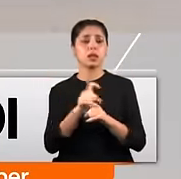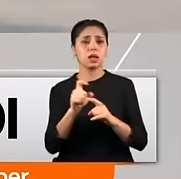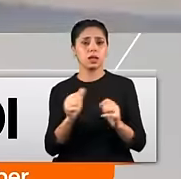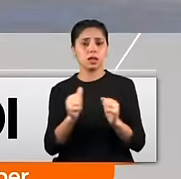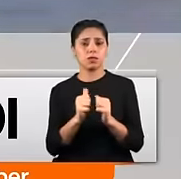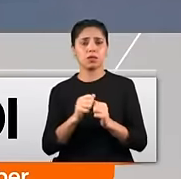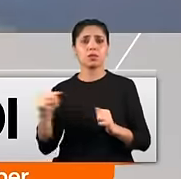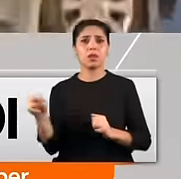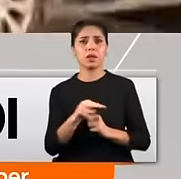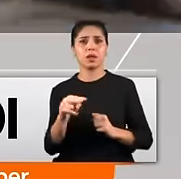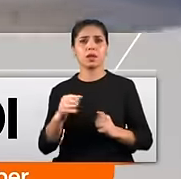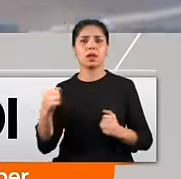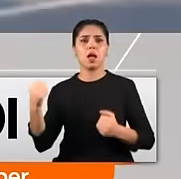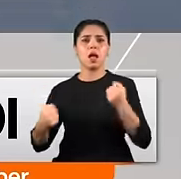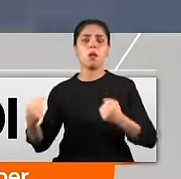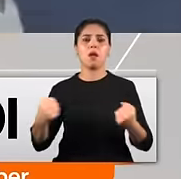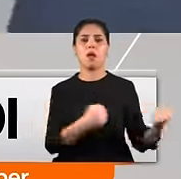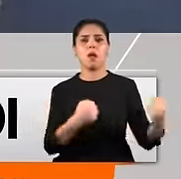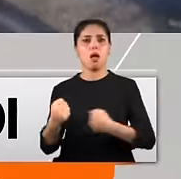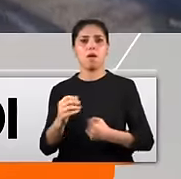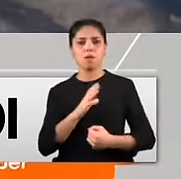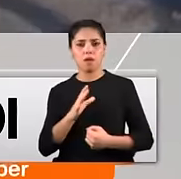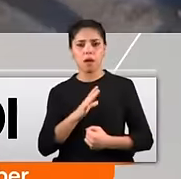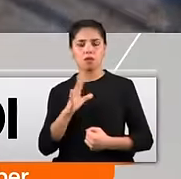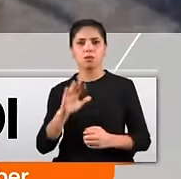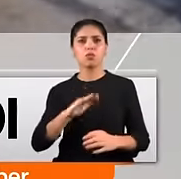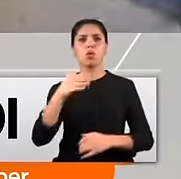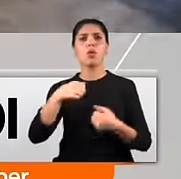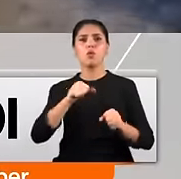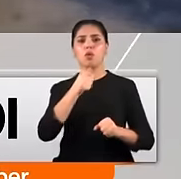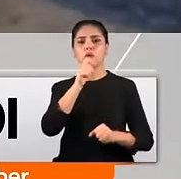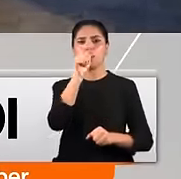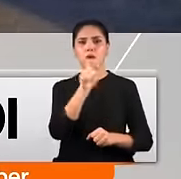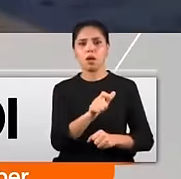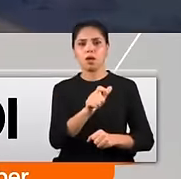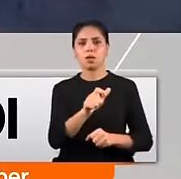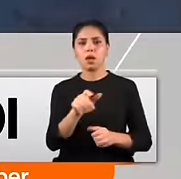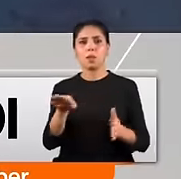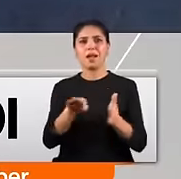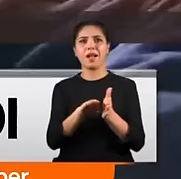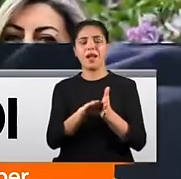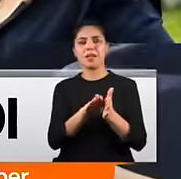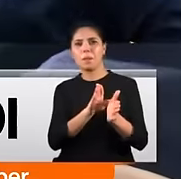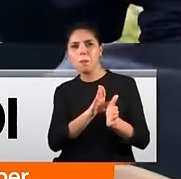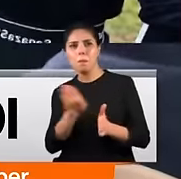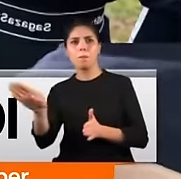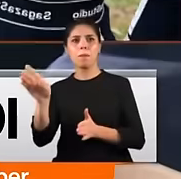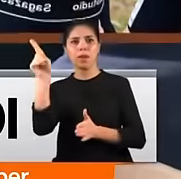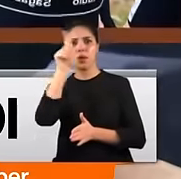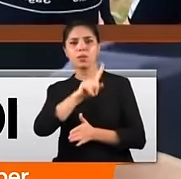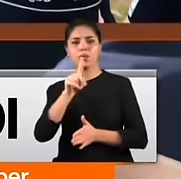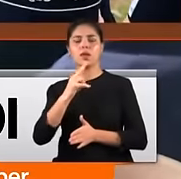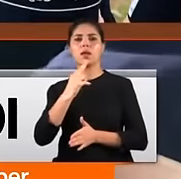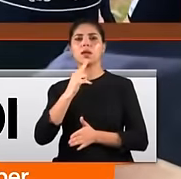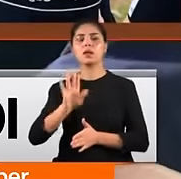birbirlerinin üzerine araçlarını sürmeye başladı. İşte ne olduysa motosiklet sürücüsünün kaldırıma savrulmasıyla oldu. Birbirleriyle